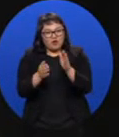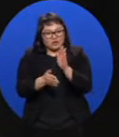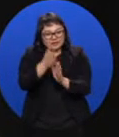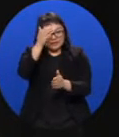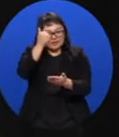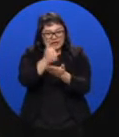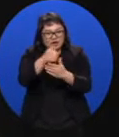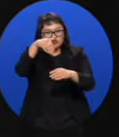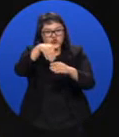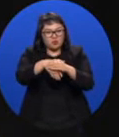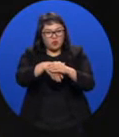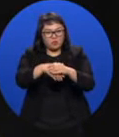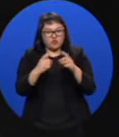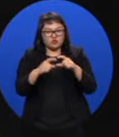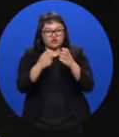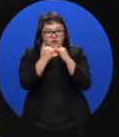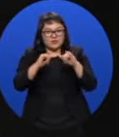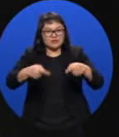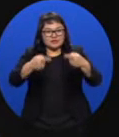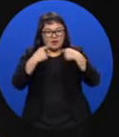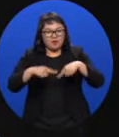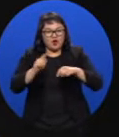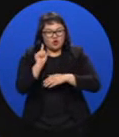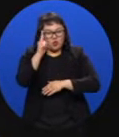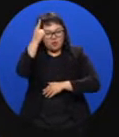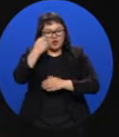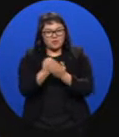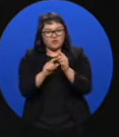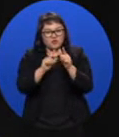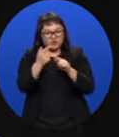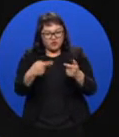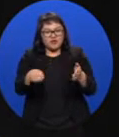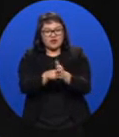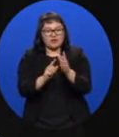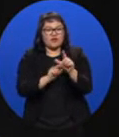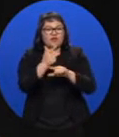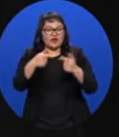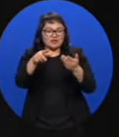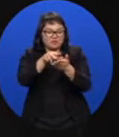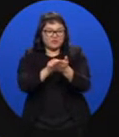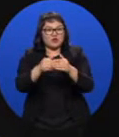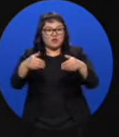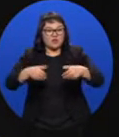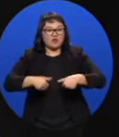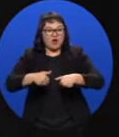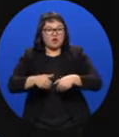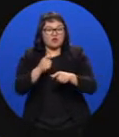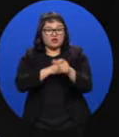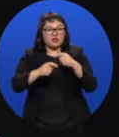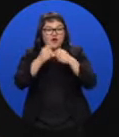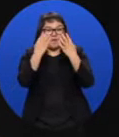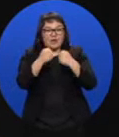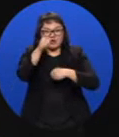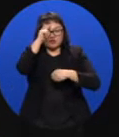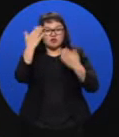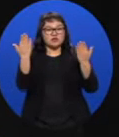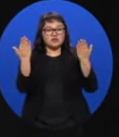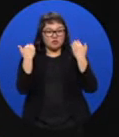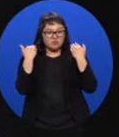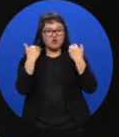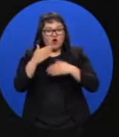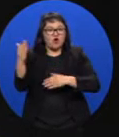직선제라든지 주민 참여도를 높이기 위한 여러 가지 이런 것들도 좀 해야 될 것이고 보다 더 많은